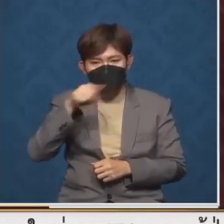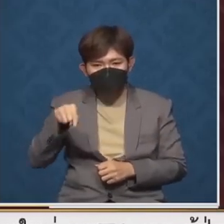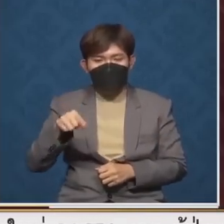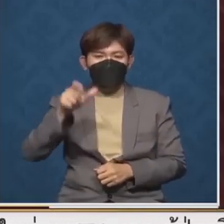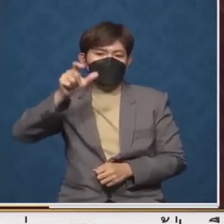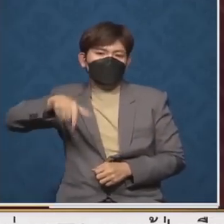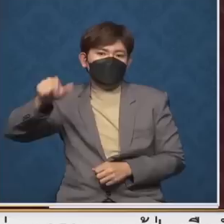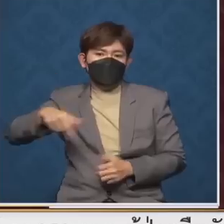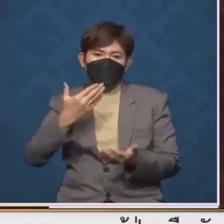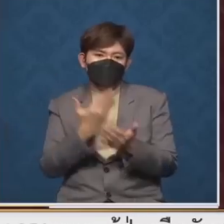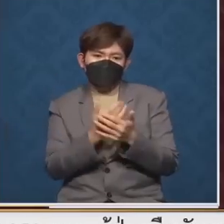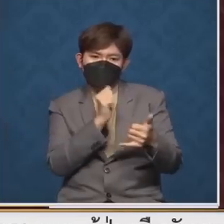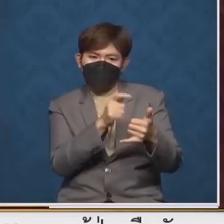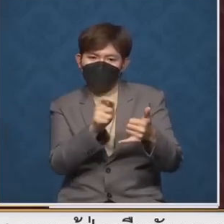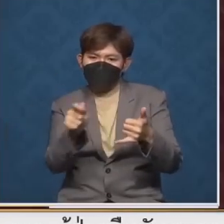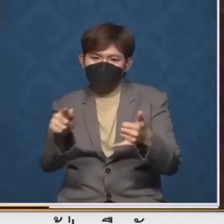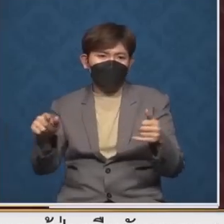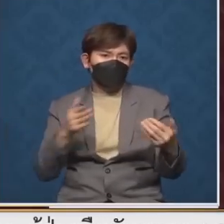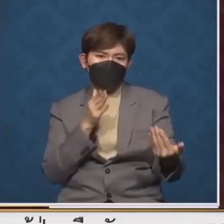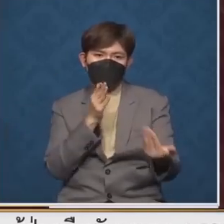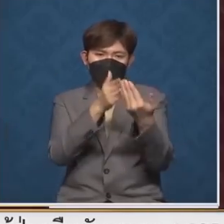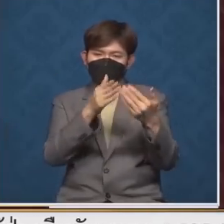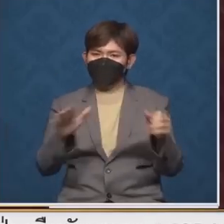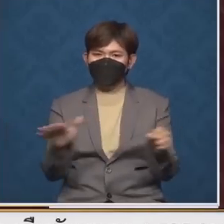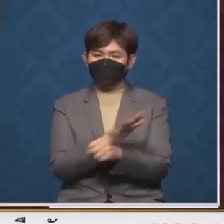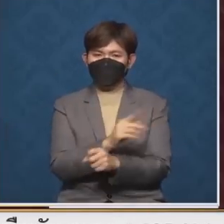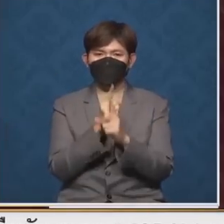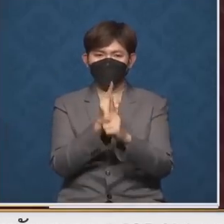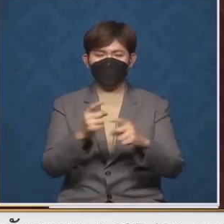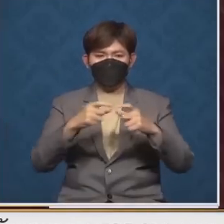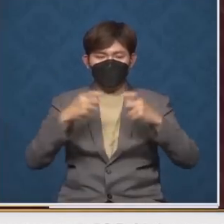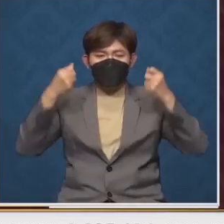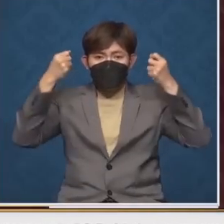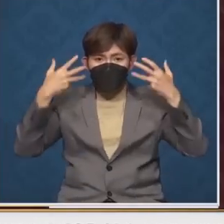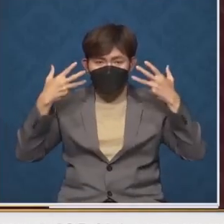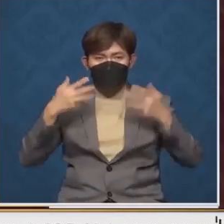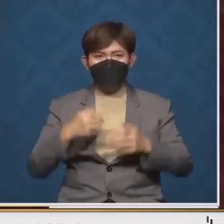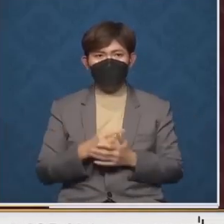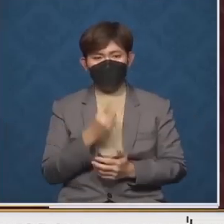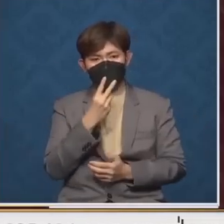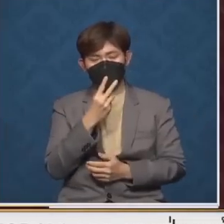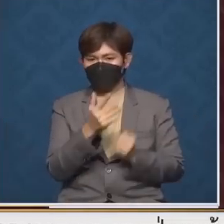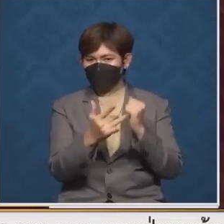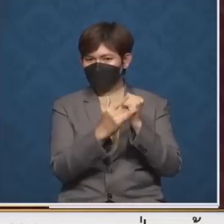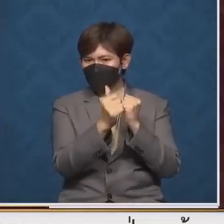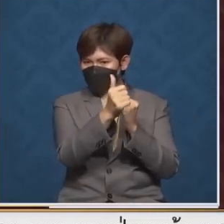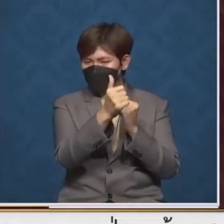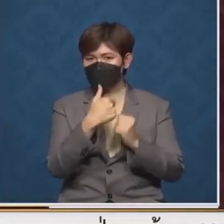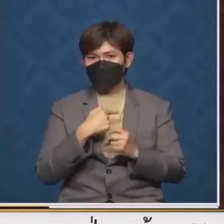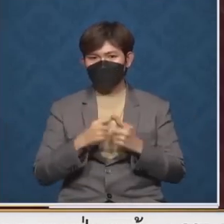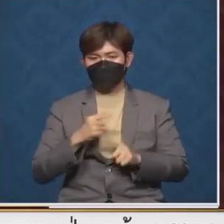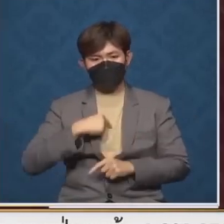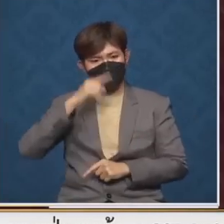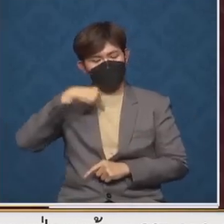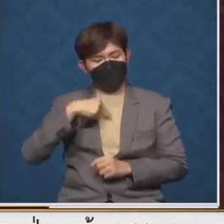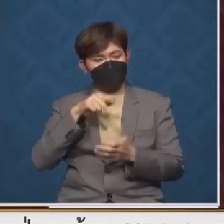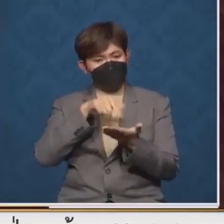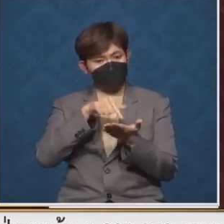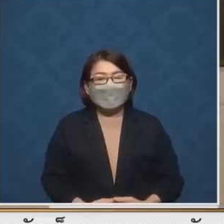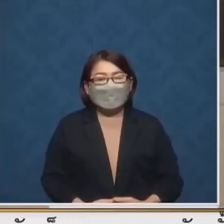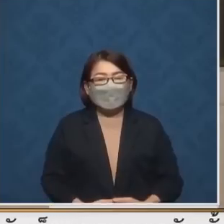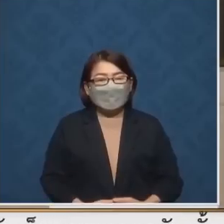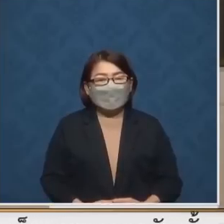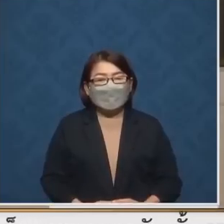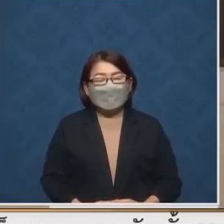จ่ายโยตรงทันทีหมดจ่ายเงินตามบิประชาชน ขนาดประเทศก็หายเทคเราตองไปยื่น applicationาไปดแผนต่อไปคร